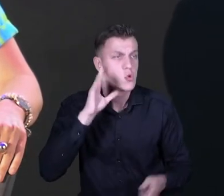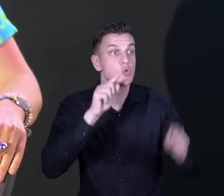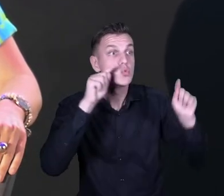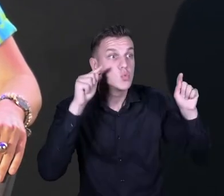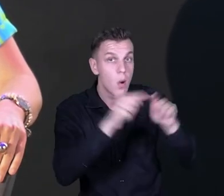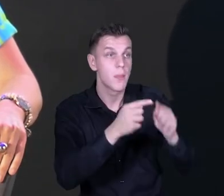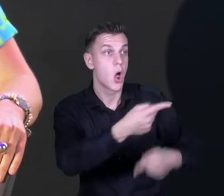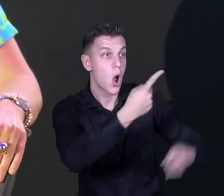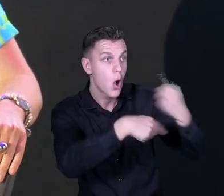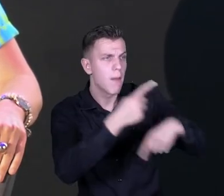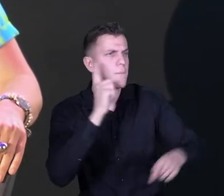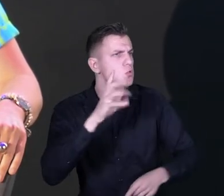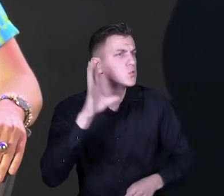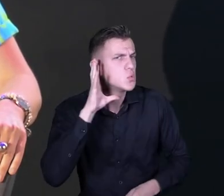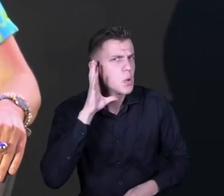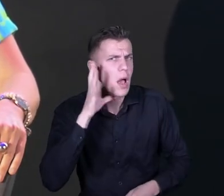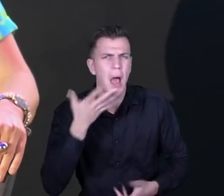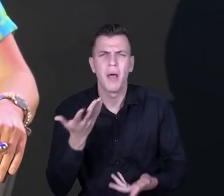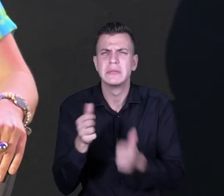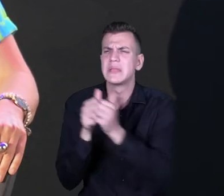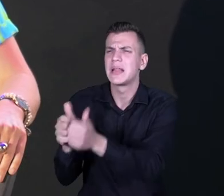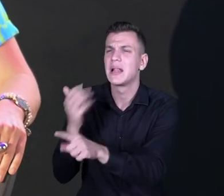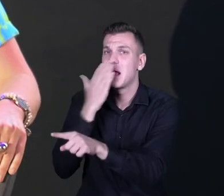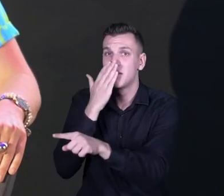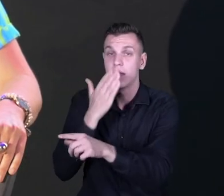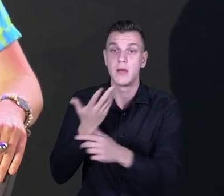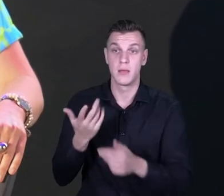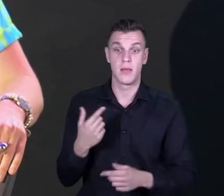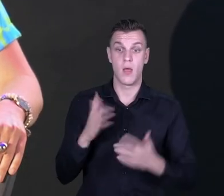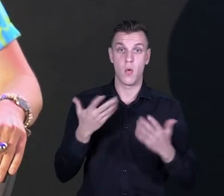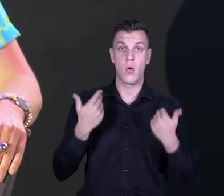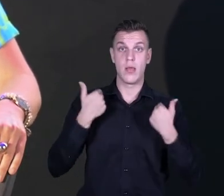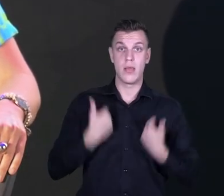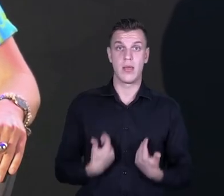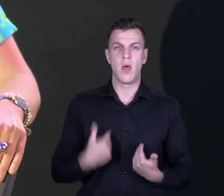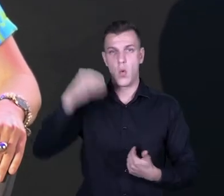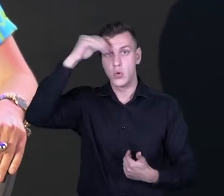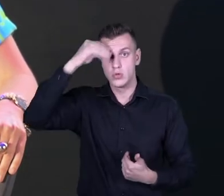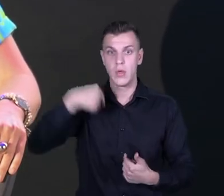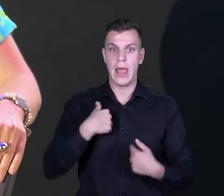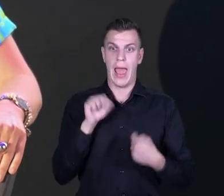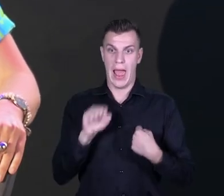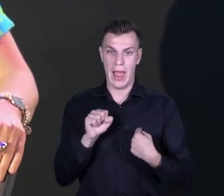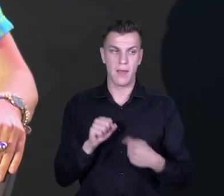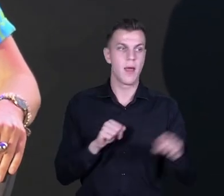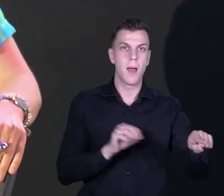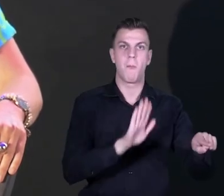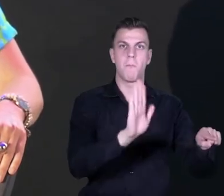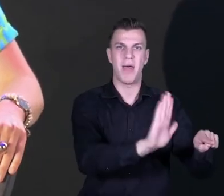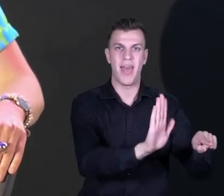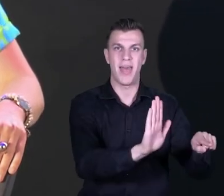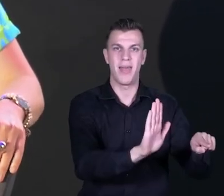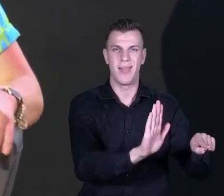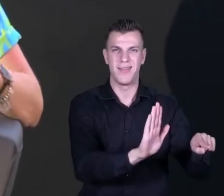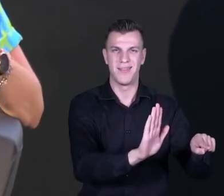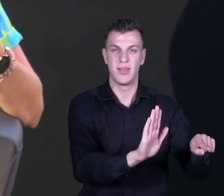uważnością, ponieważ ta technika polega na tym, iż w parze jeden z uczniów jest uczniem A, drugi jest uczniem B i w określonym czasie,